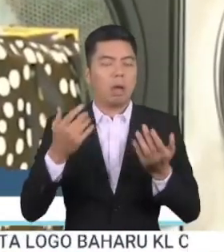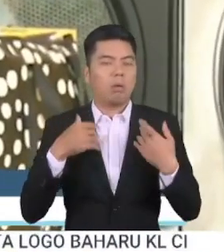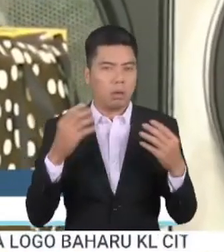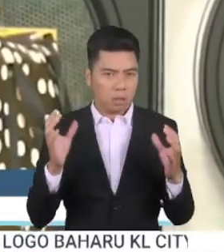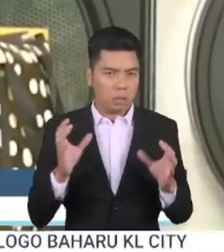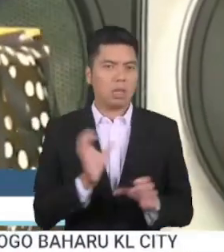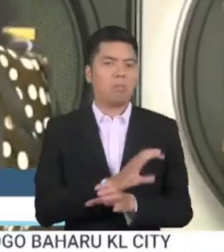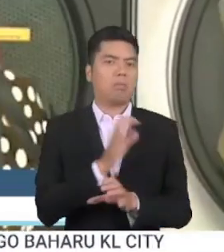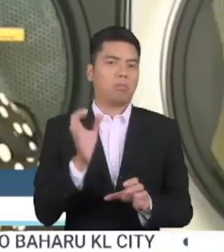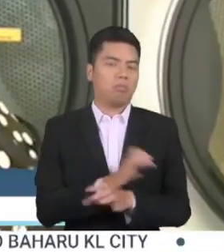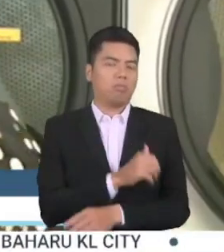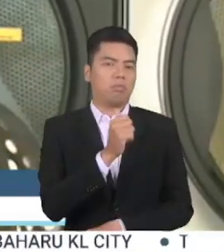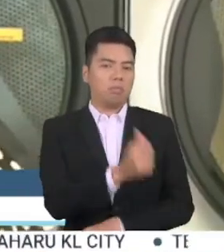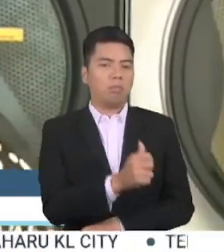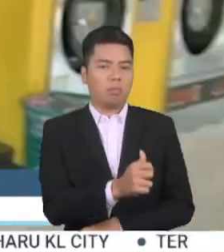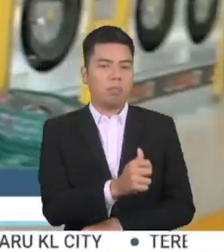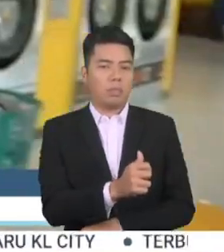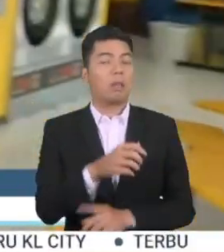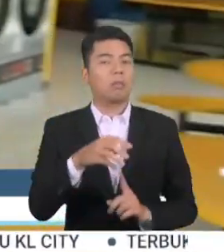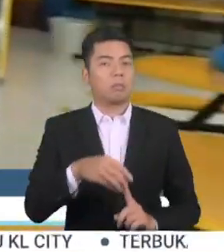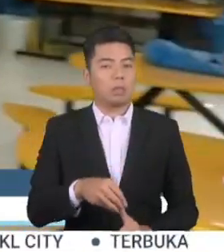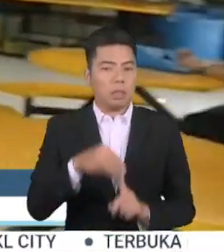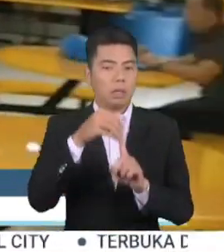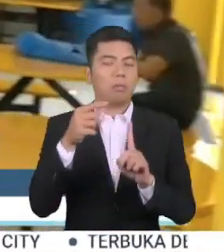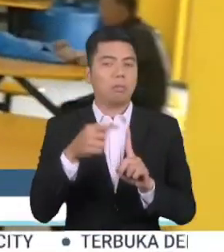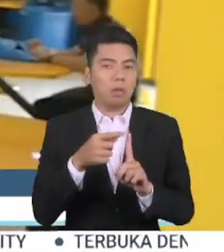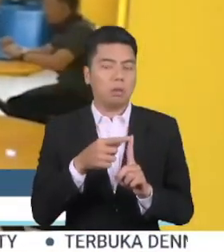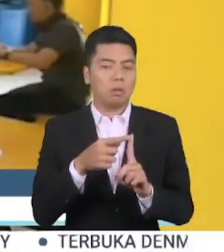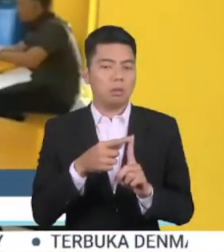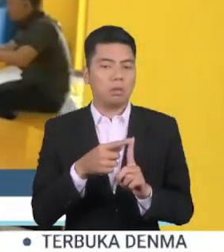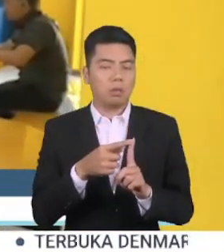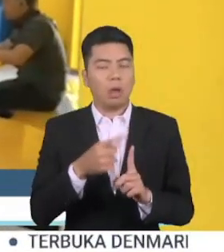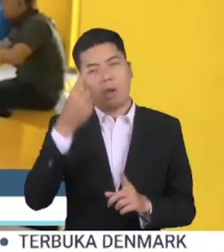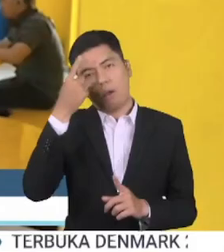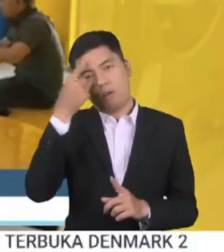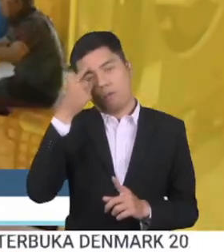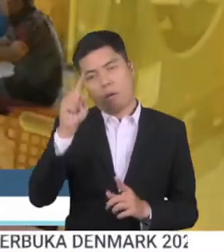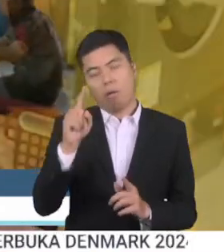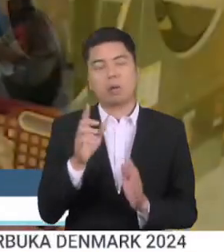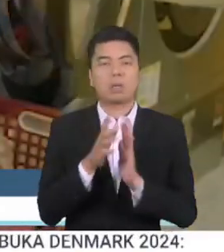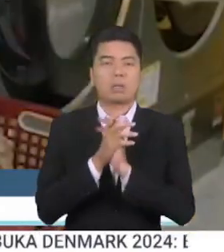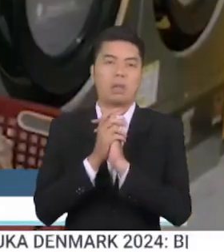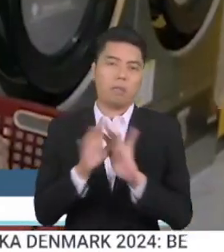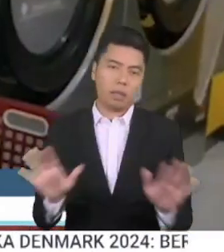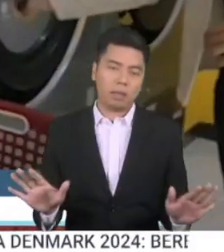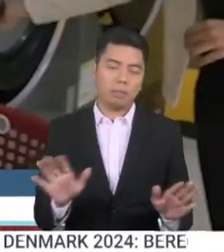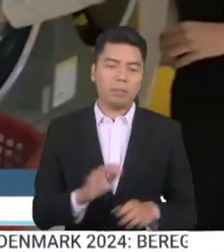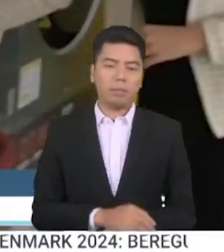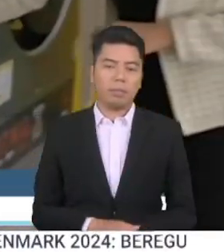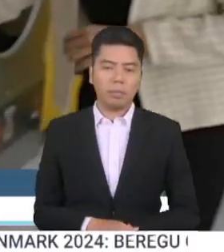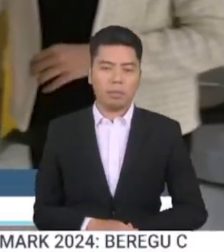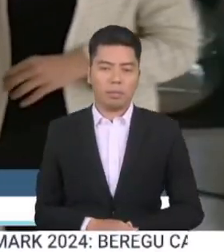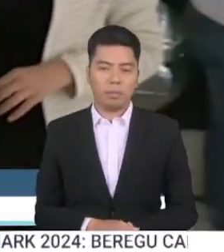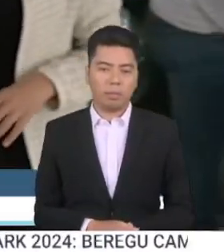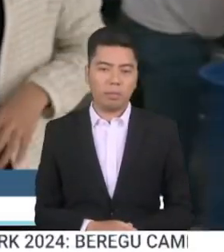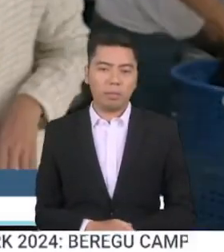cabaran tersendiri. Paling utama, membabitkan aspek keselamatan.